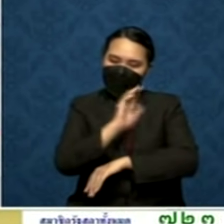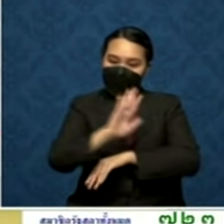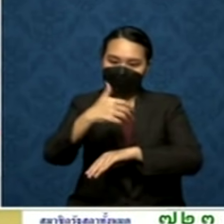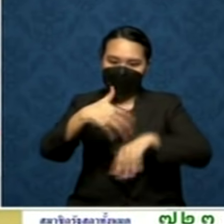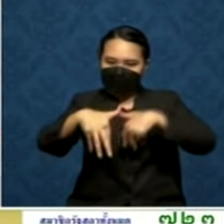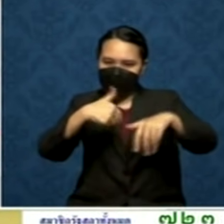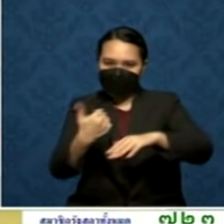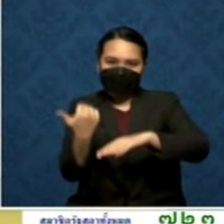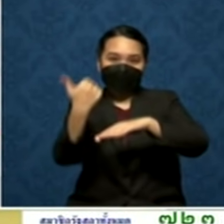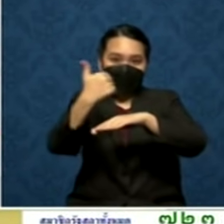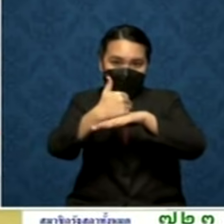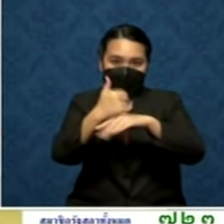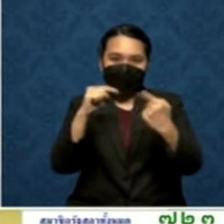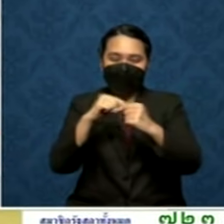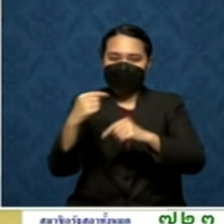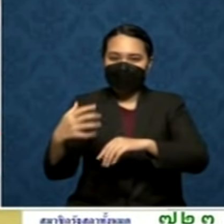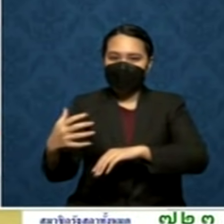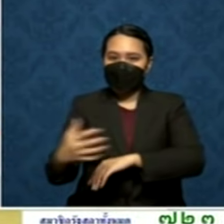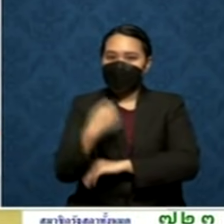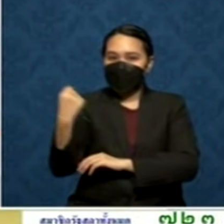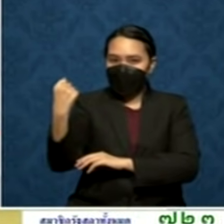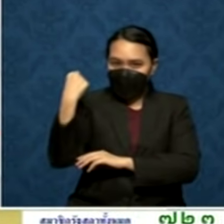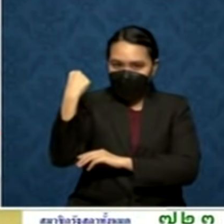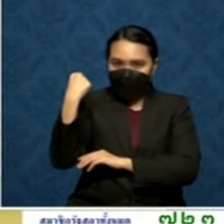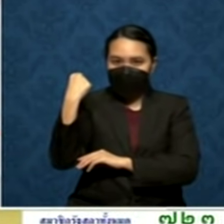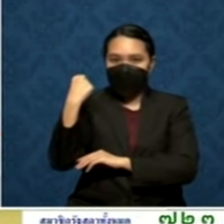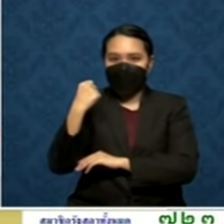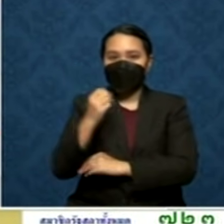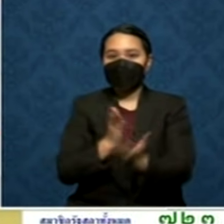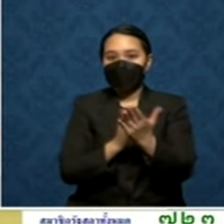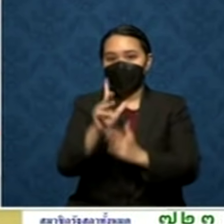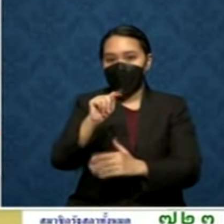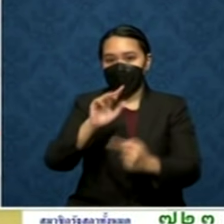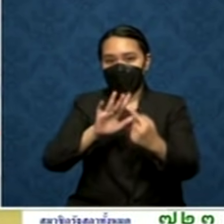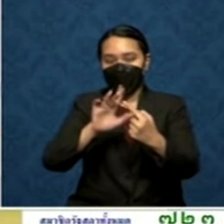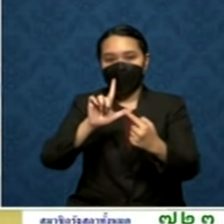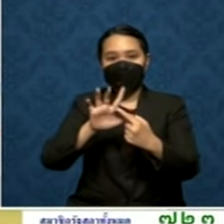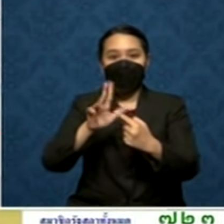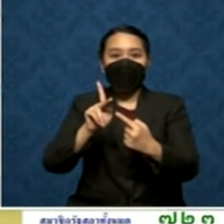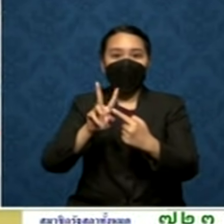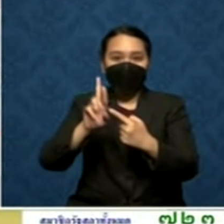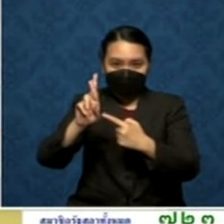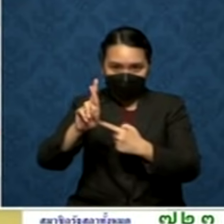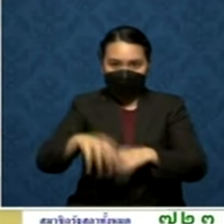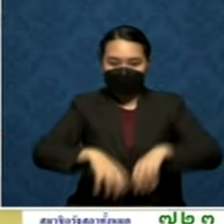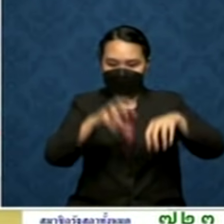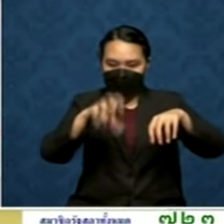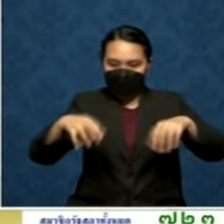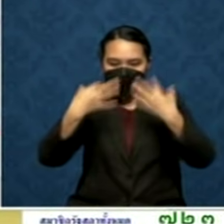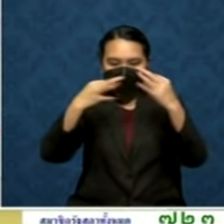ไม่ว่าจะในนามของความมั่นคงก็ดีไม่ว่าจะในนามของตุลาการภิวัฒน์ก็ดีไม่ว่าจะได้นามขององค์กรอิสระ